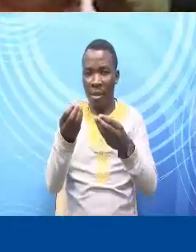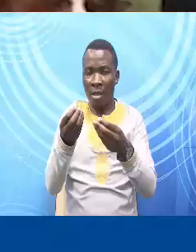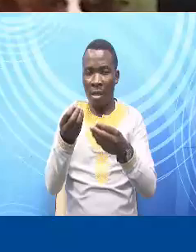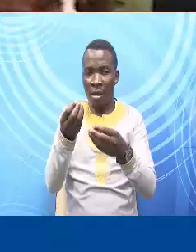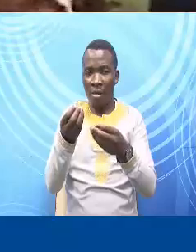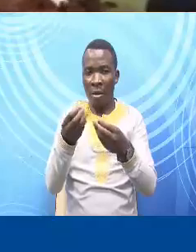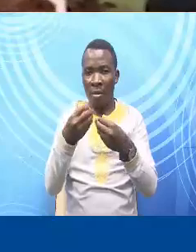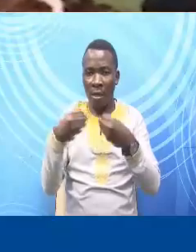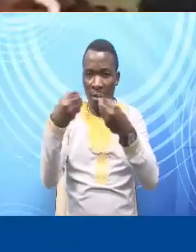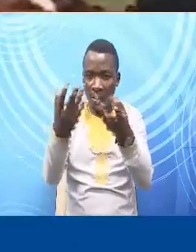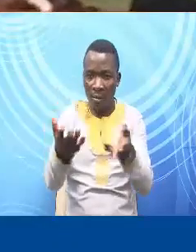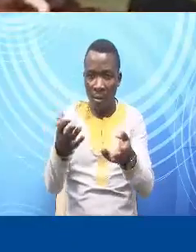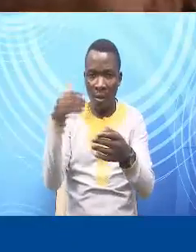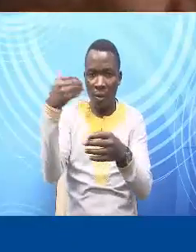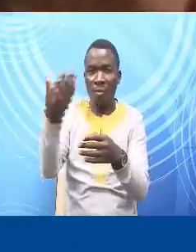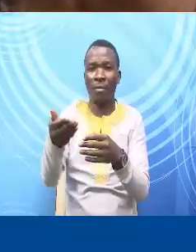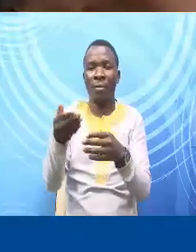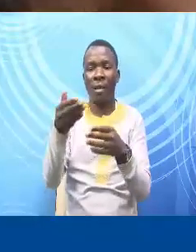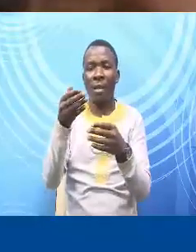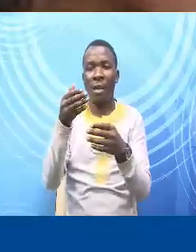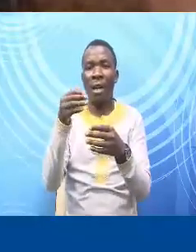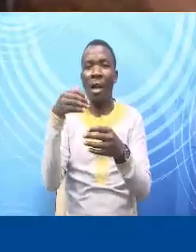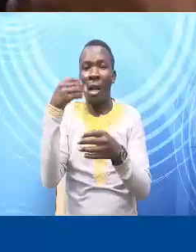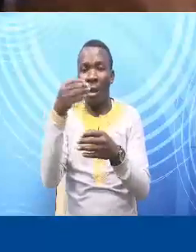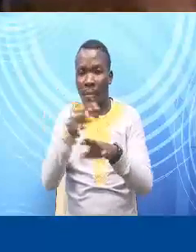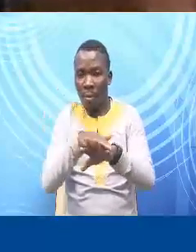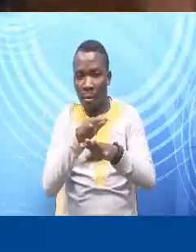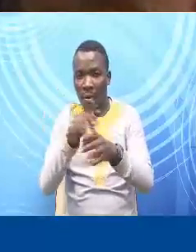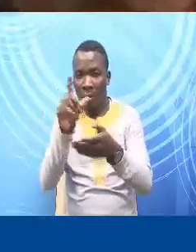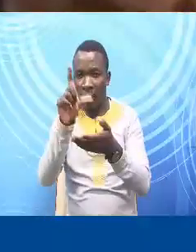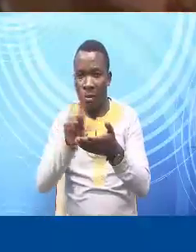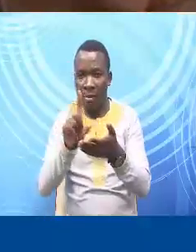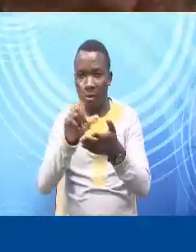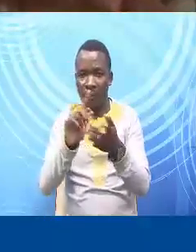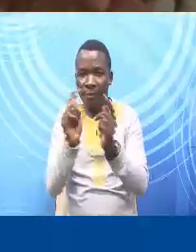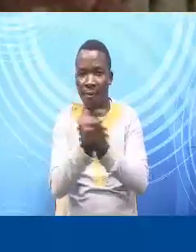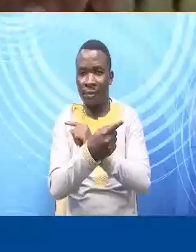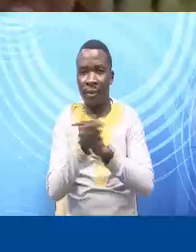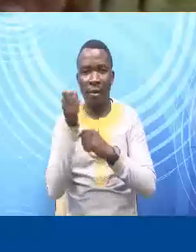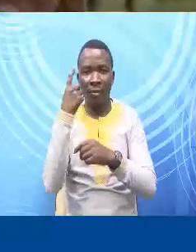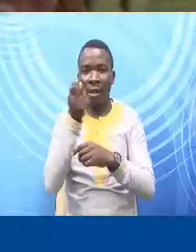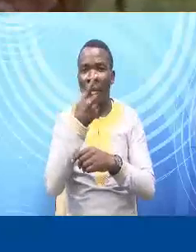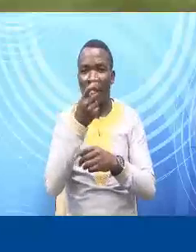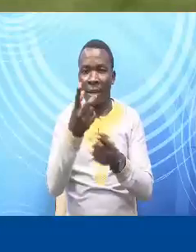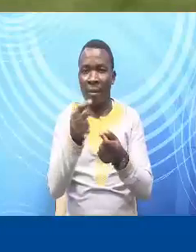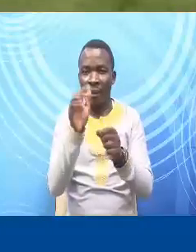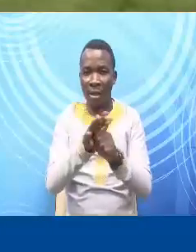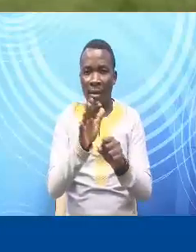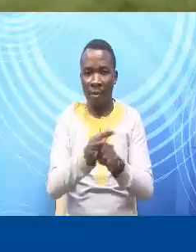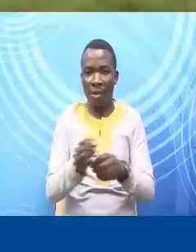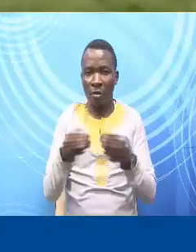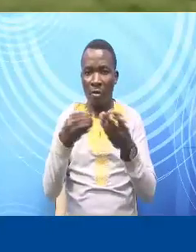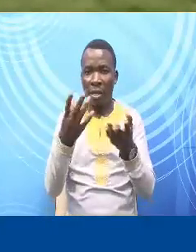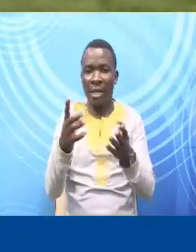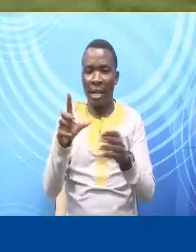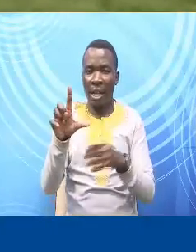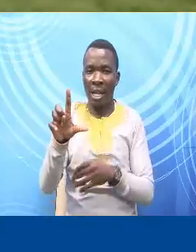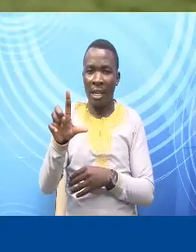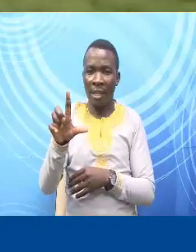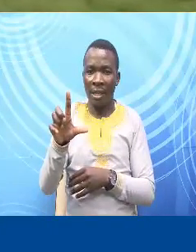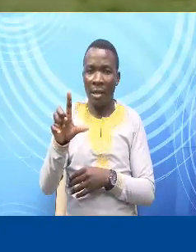kugoya ku miti Komiti urumva na amafaranga menshi cyane umuntu yatangaga mu litero y'umuti